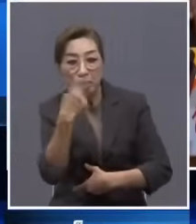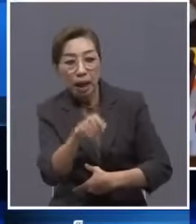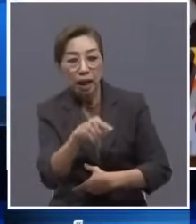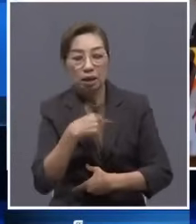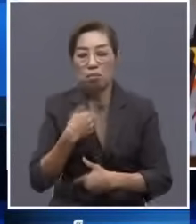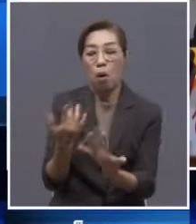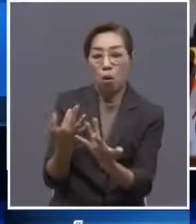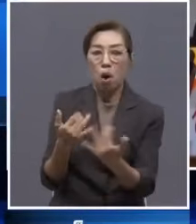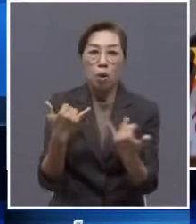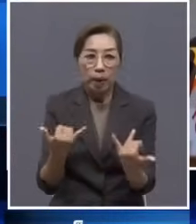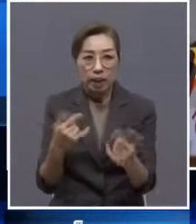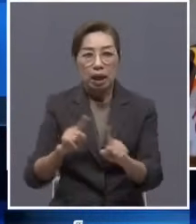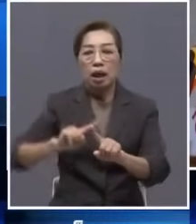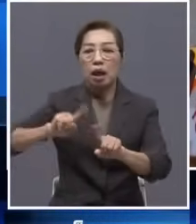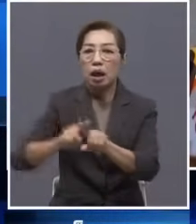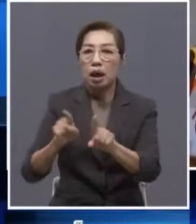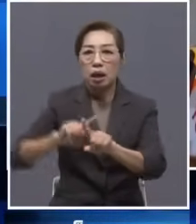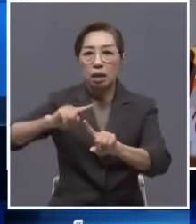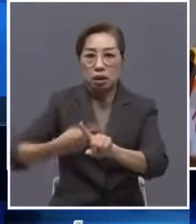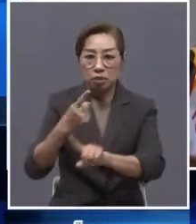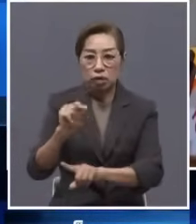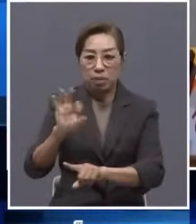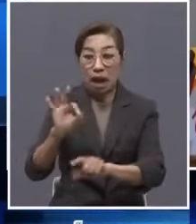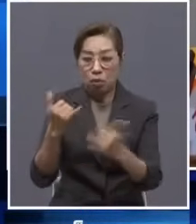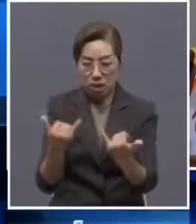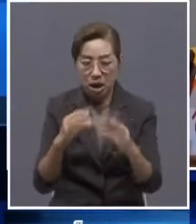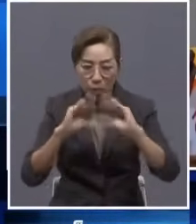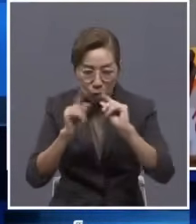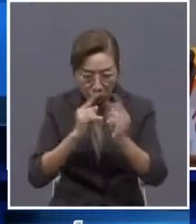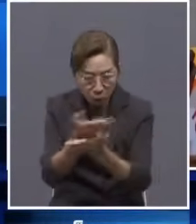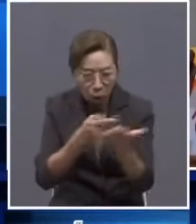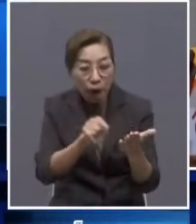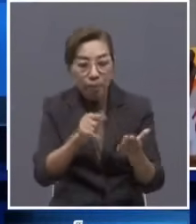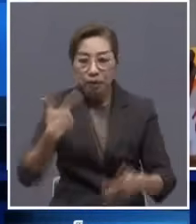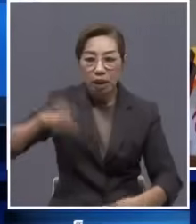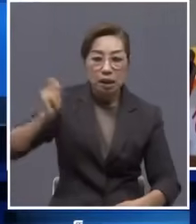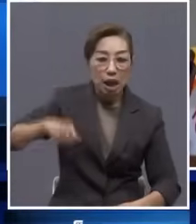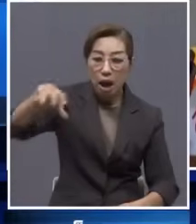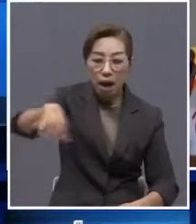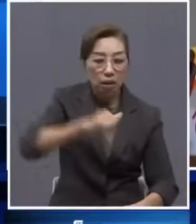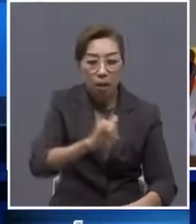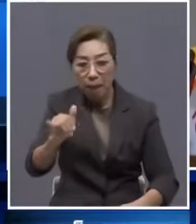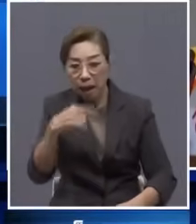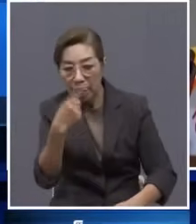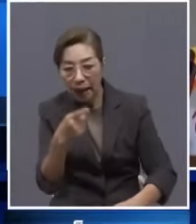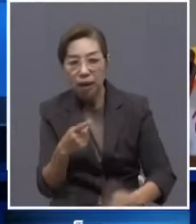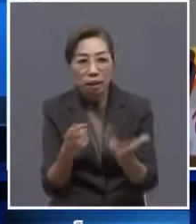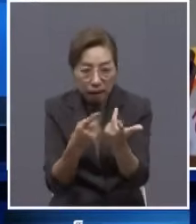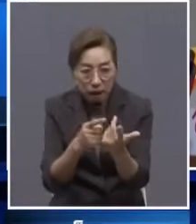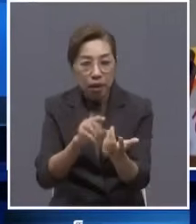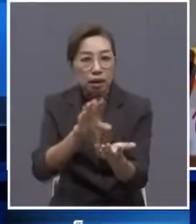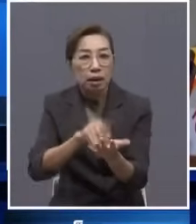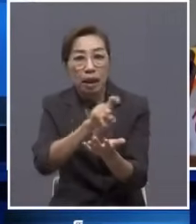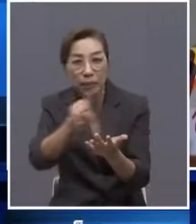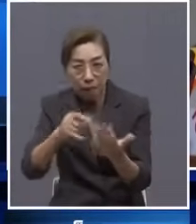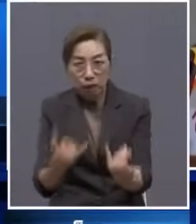จะคุยกันวันเนี้ย 29มกราคมเขาจะคุยกันเจะเคาะกันว่าวันนั้นใครจะไปฟังคำวินิจฉัยกันบ้างนะครับขณะเดียวกันวันที่ 31